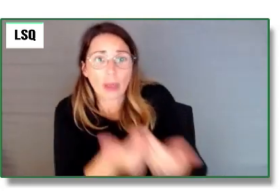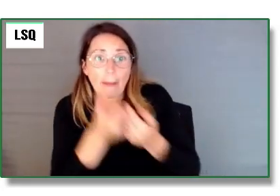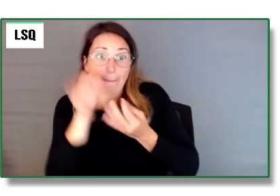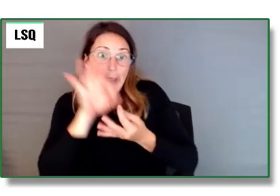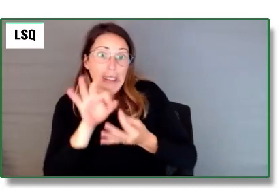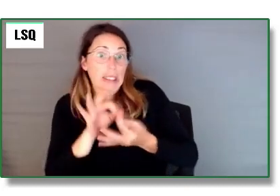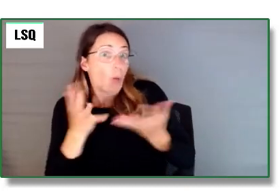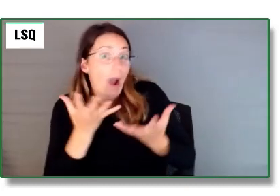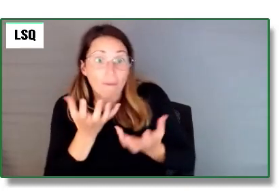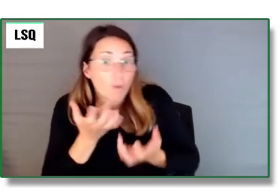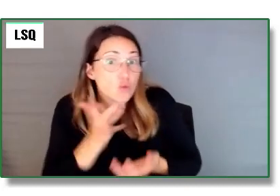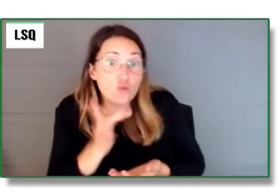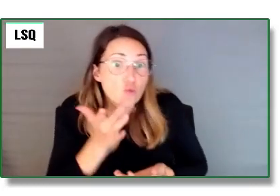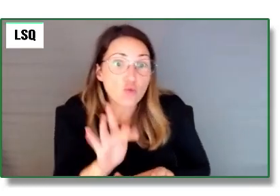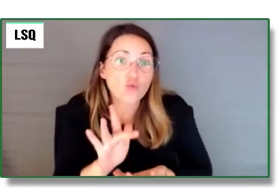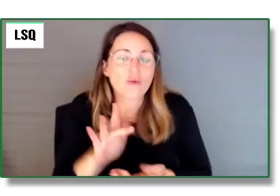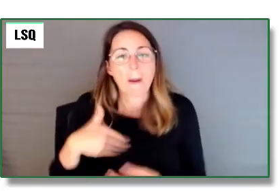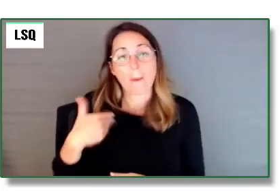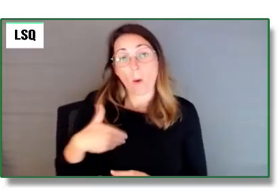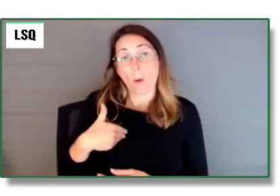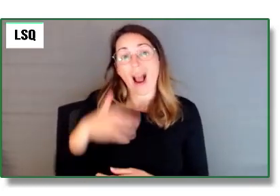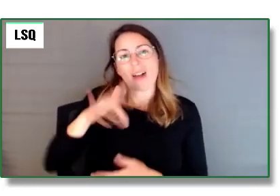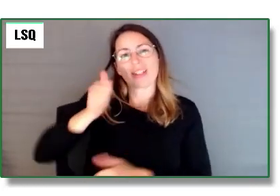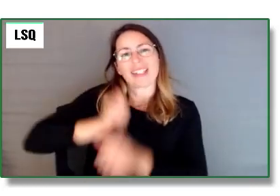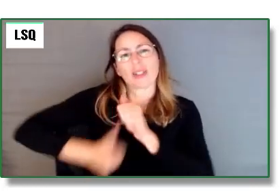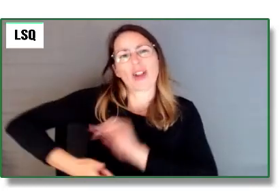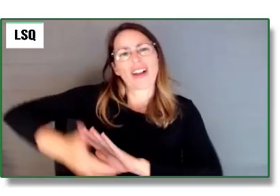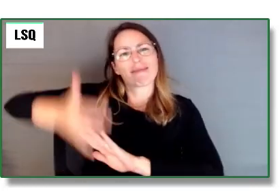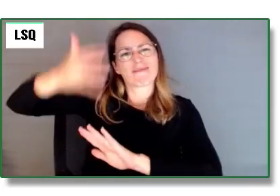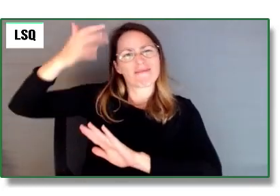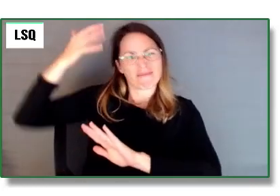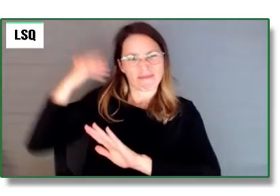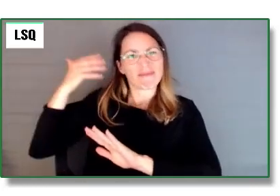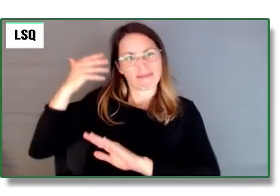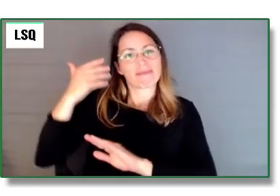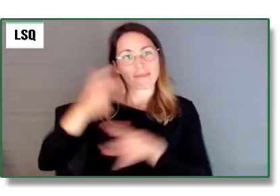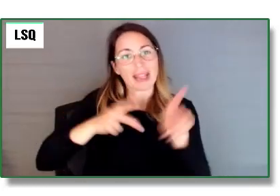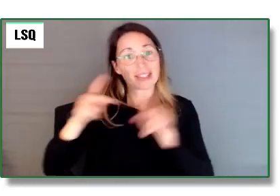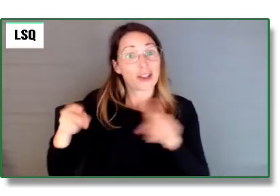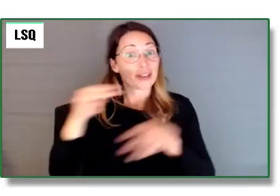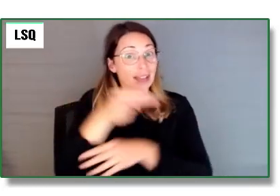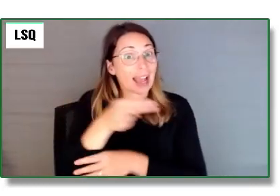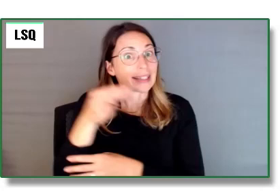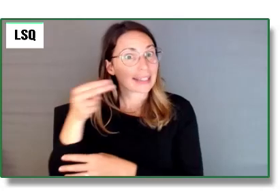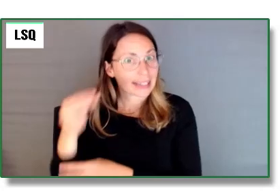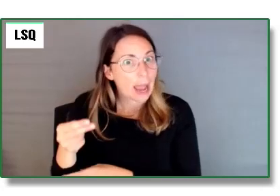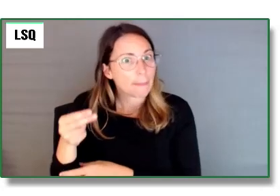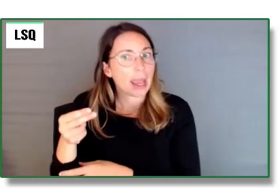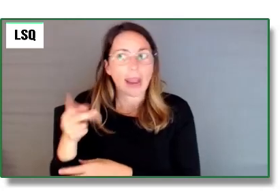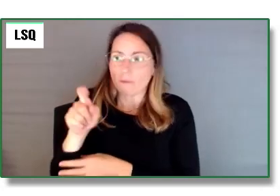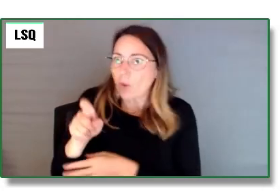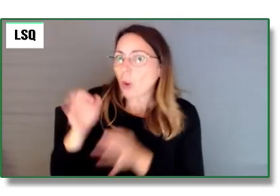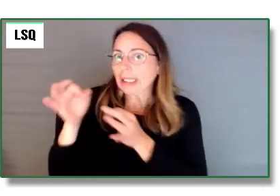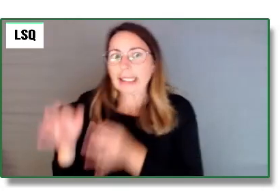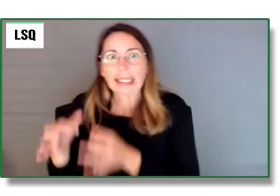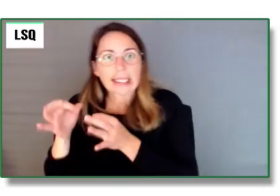Pourquoi? C'est parce qu'historiquement, les personnes handicapées ont dû prendre des décisions et des